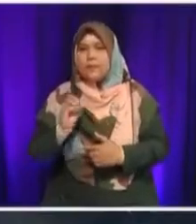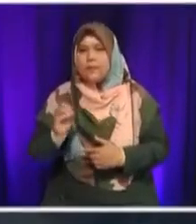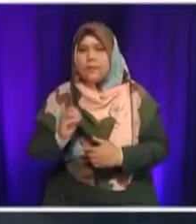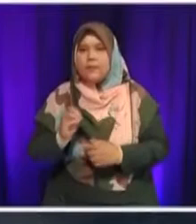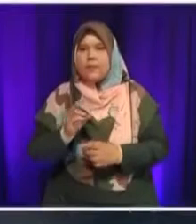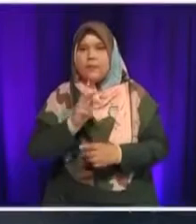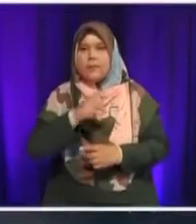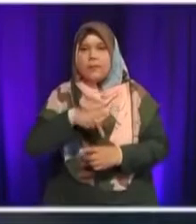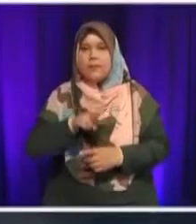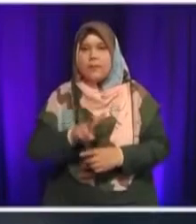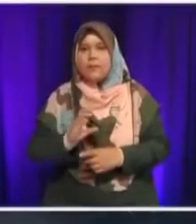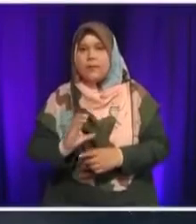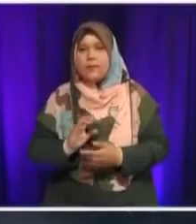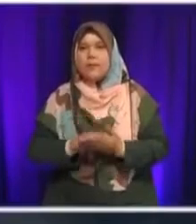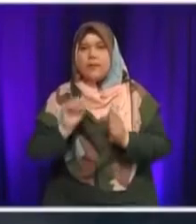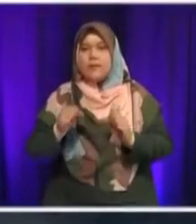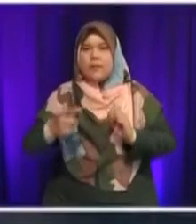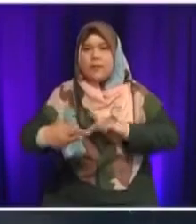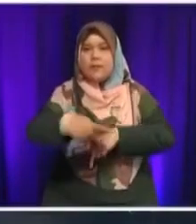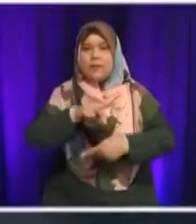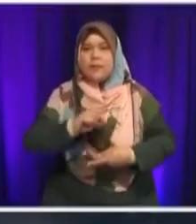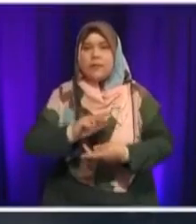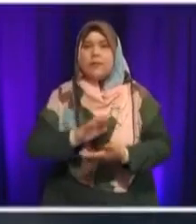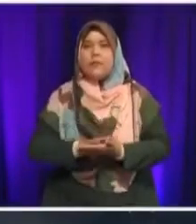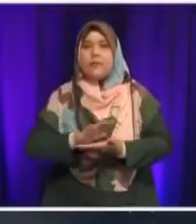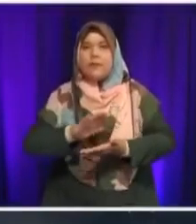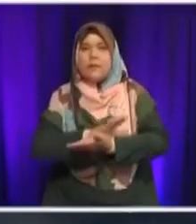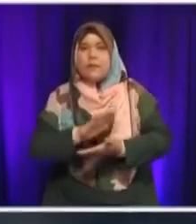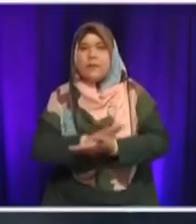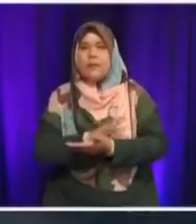kita boleh gunakan kotak kertas PVC